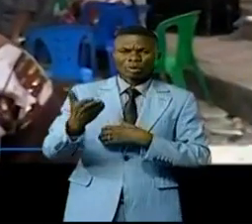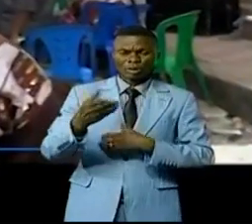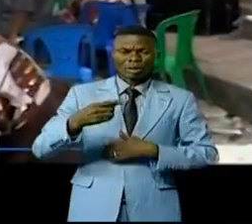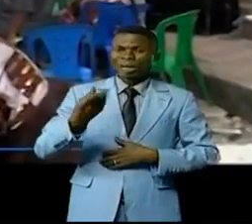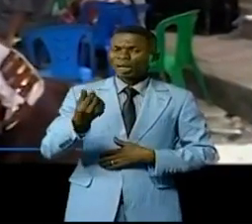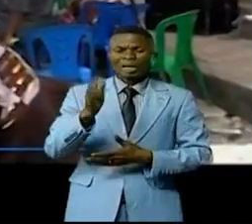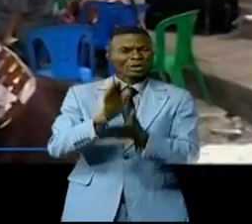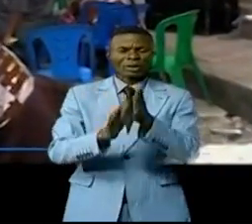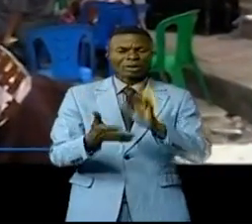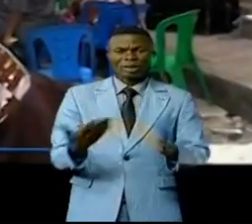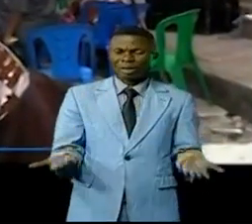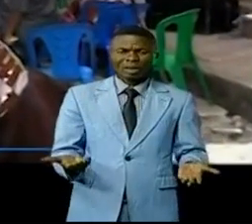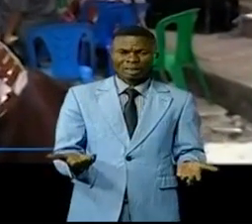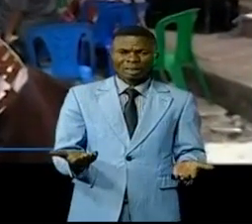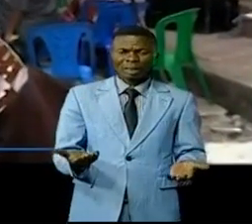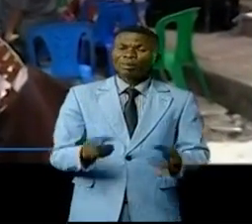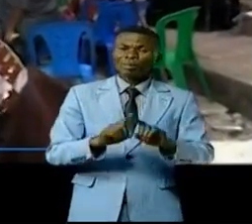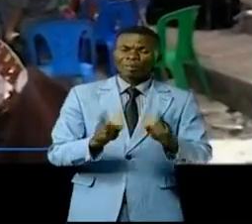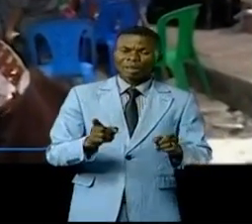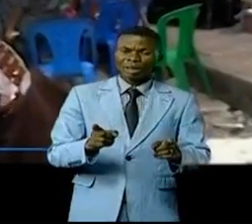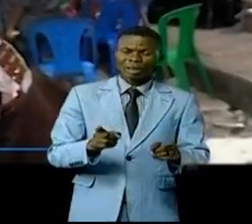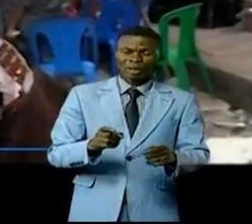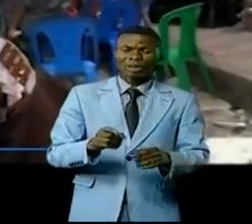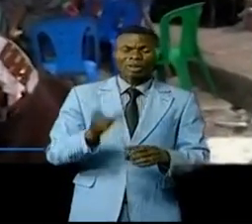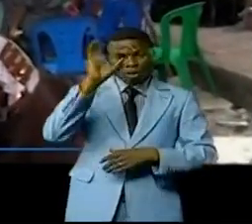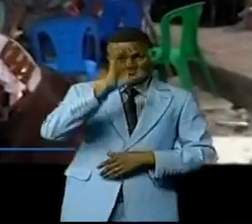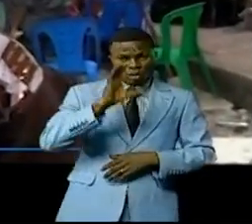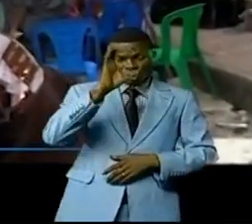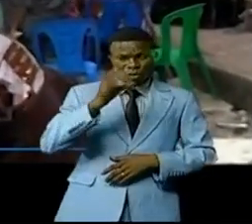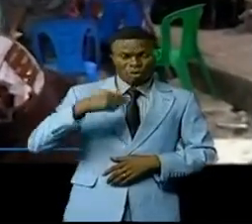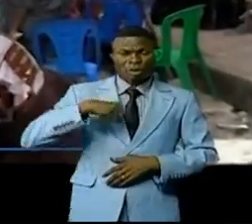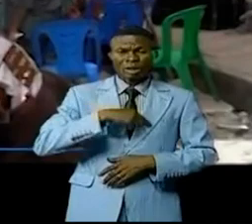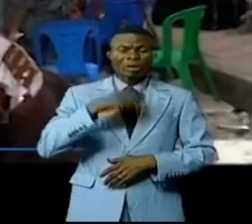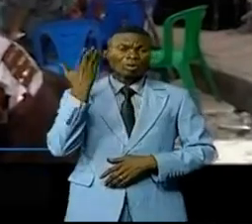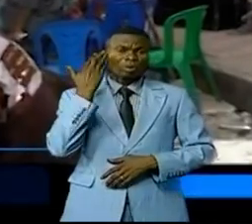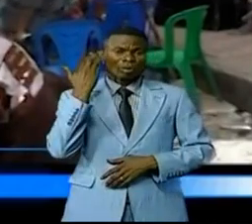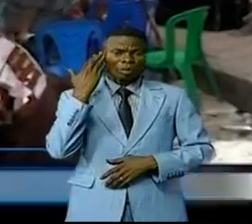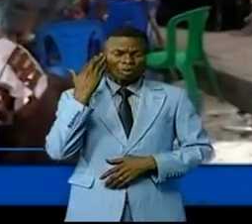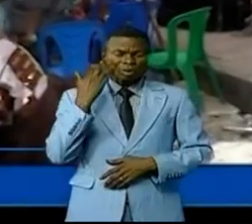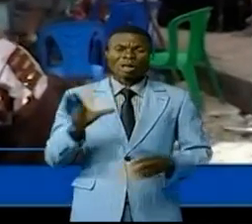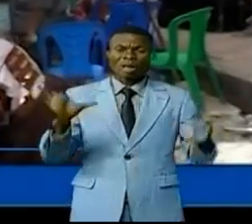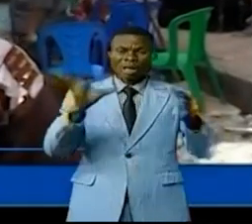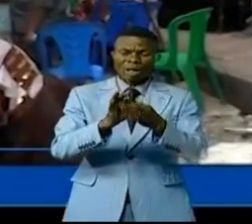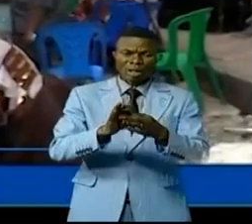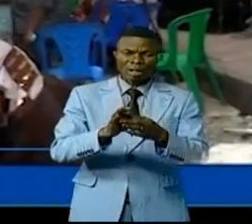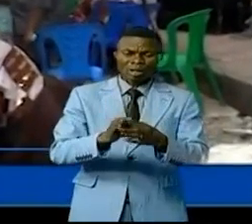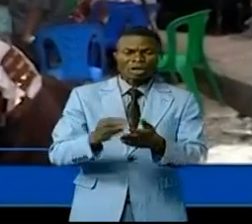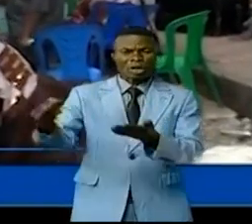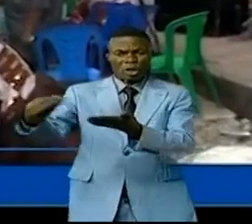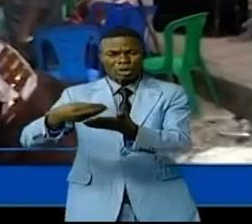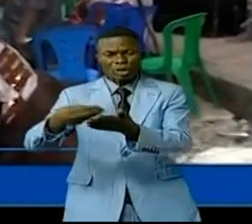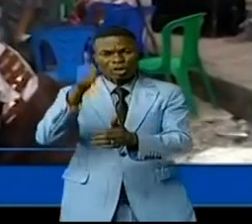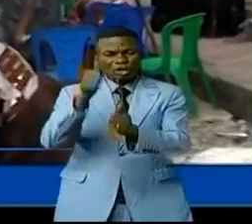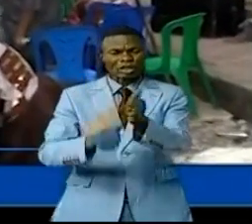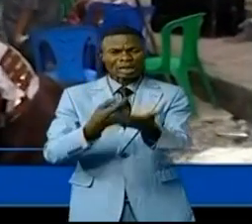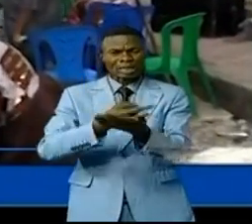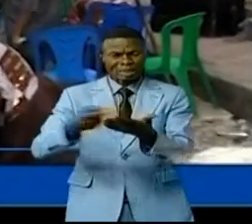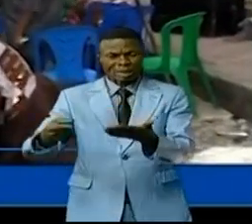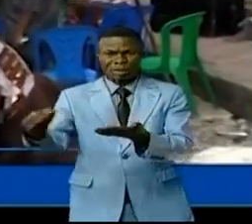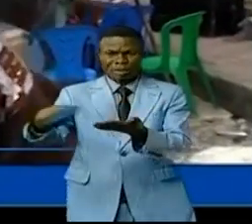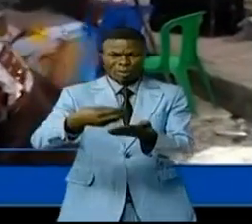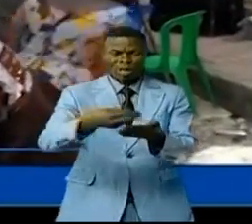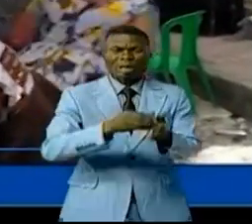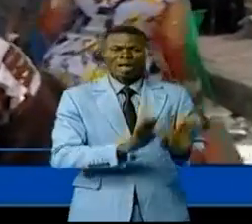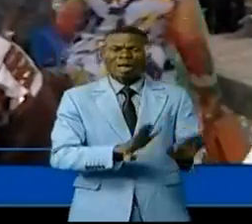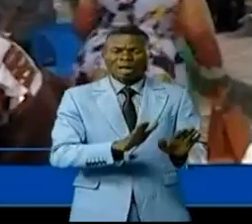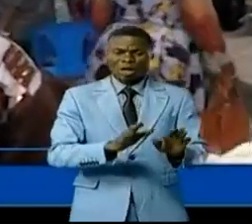l'argent du fait que nous n'en avons pas. Seulement la richesse, c'est nous les hommes. Nous nous rassemblons, nous mettons nos cotisations chaque semaine. Nous